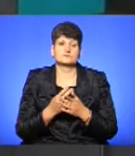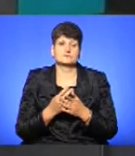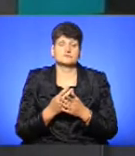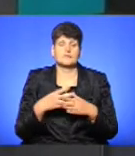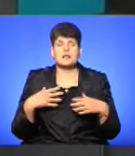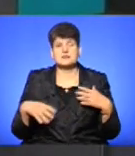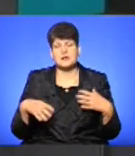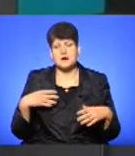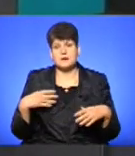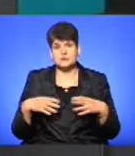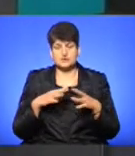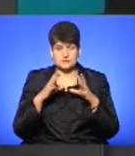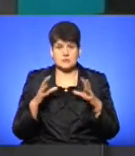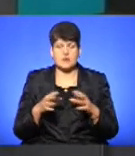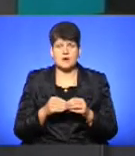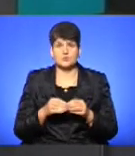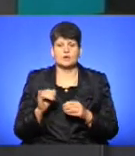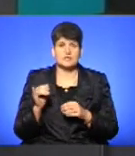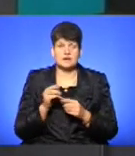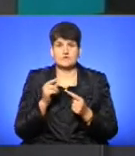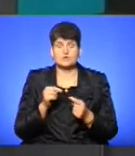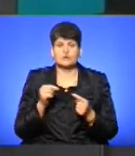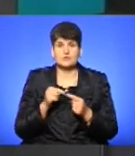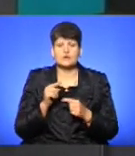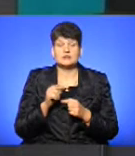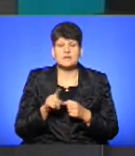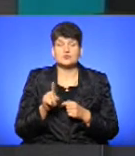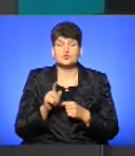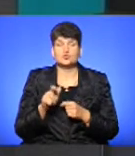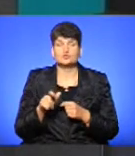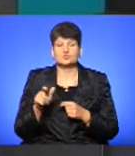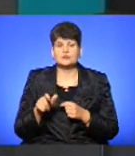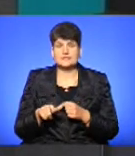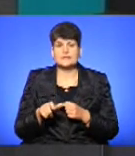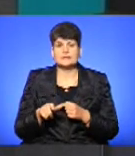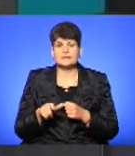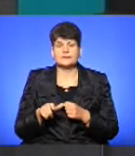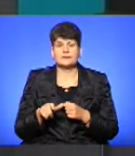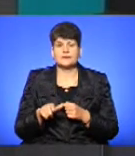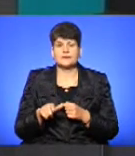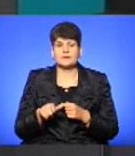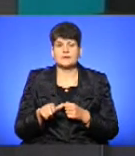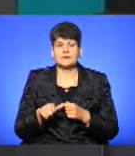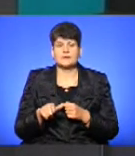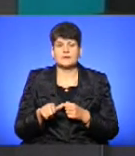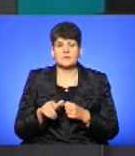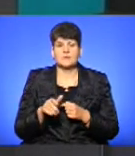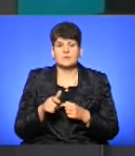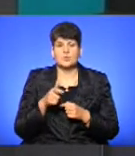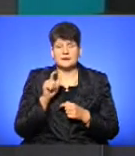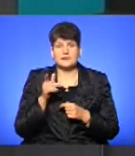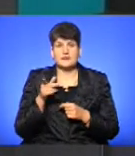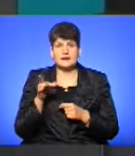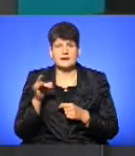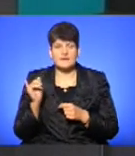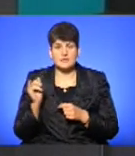слабістю, загальною слабістю, і відповідно так, що людина, ну це не ГОРВІ, що людина попила жарознижуючий і пішла.